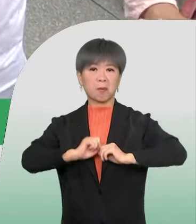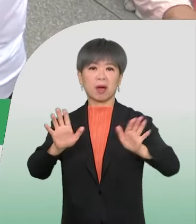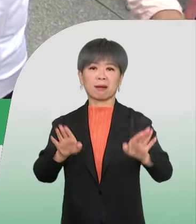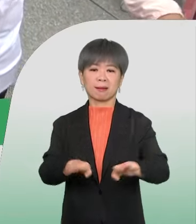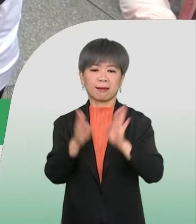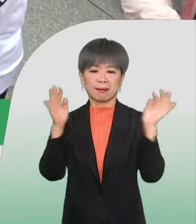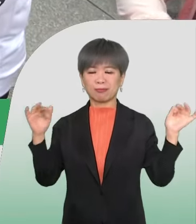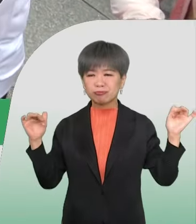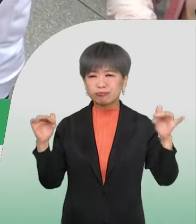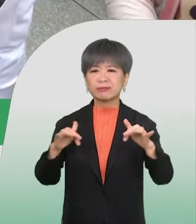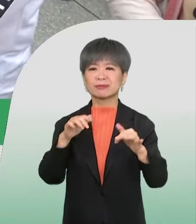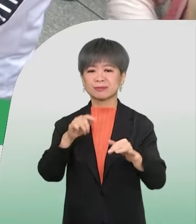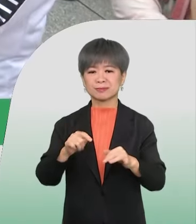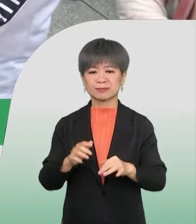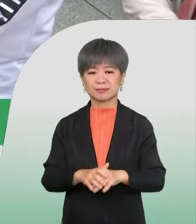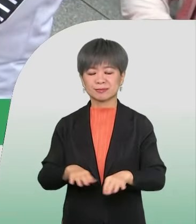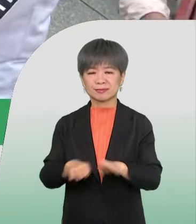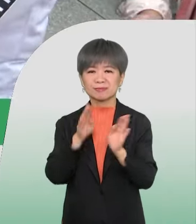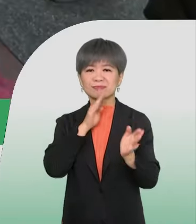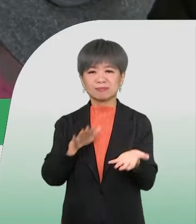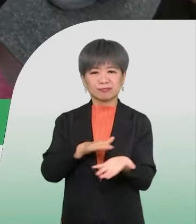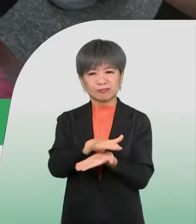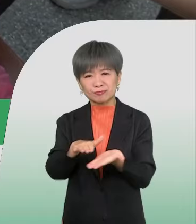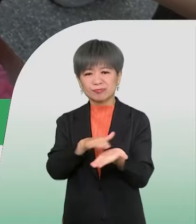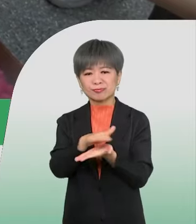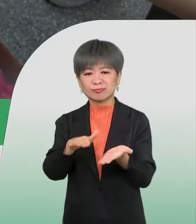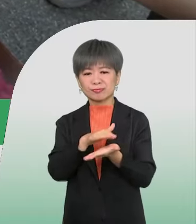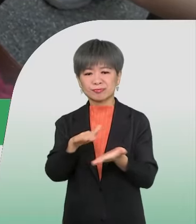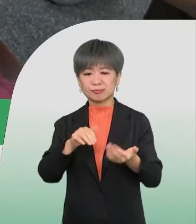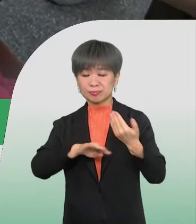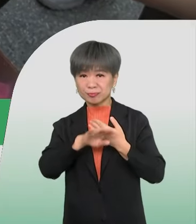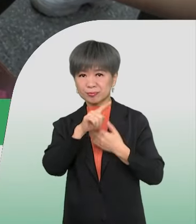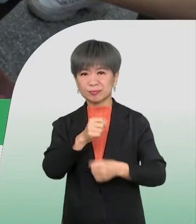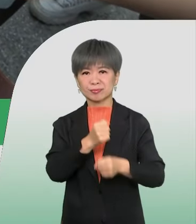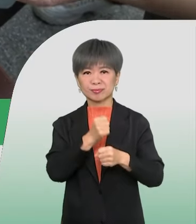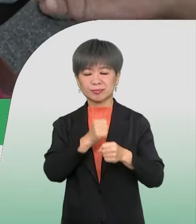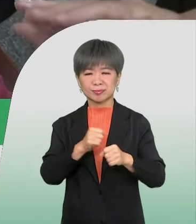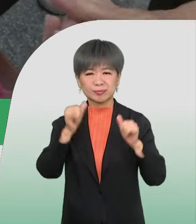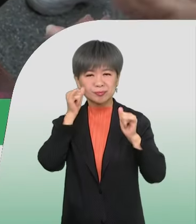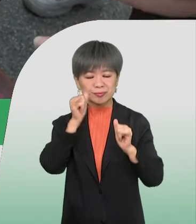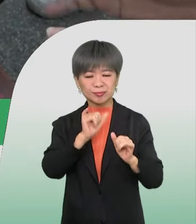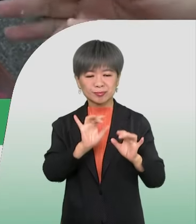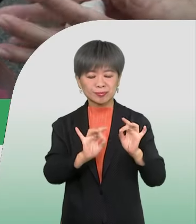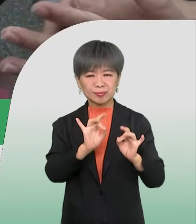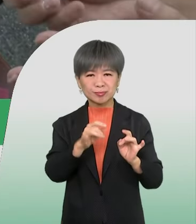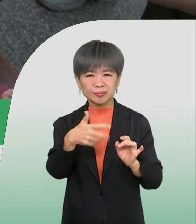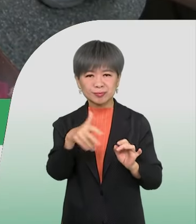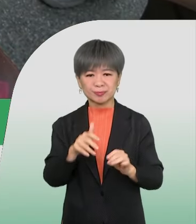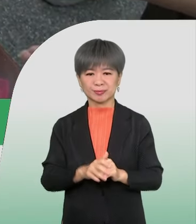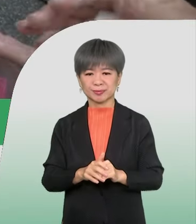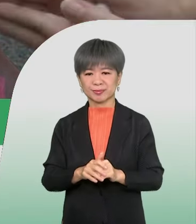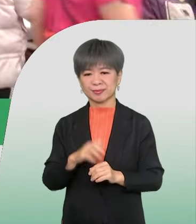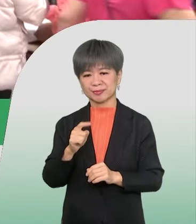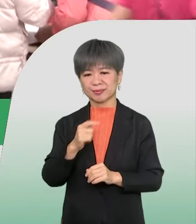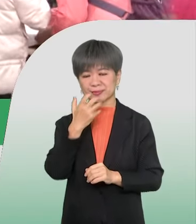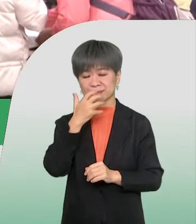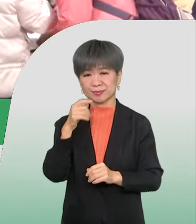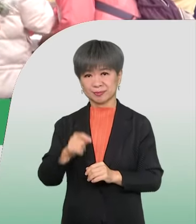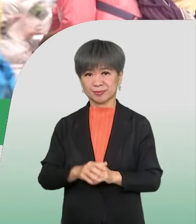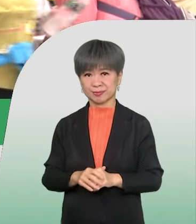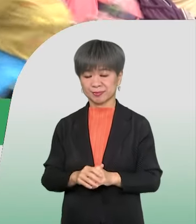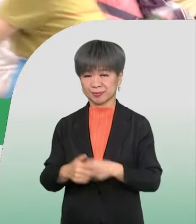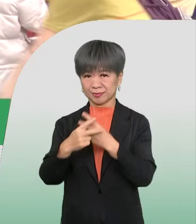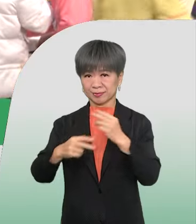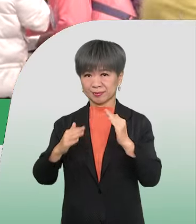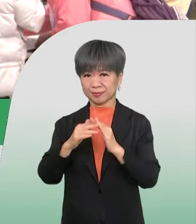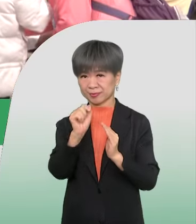围到桌个面前，一桌都给那些人呢，那个一桌就都给种牛温水，大家应讲应笑应做，同台湾客庄客家人